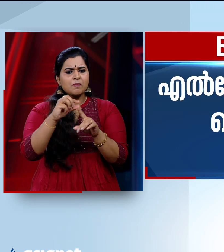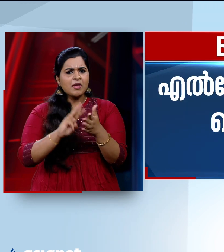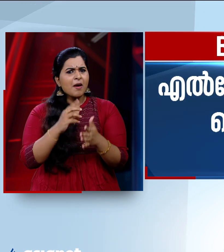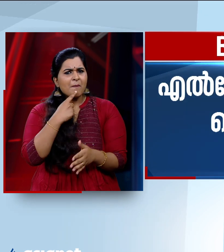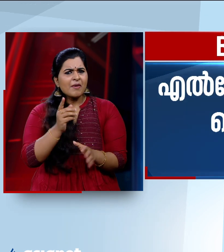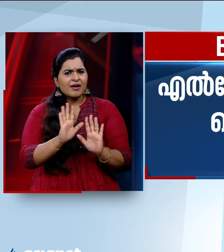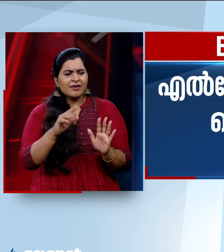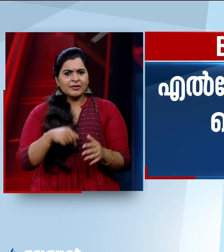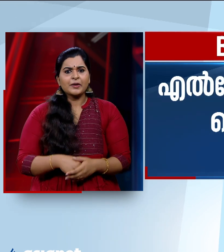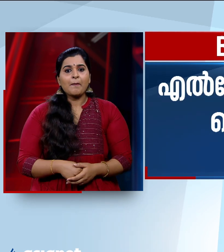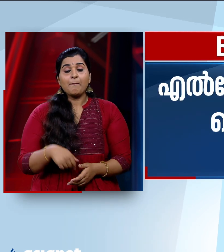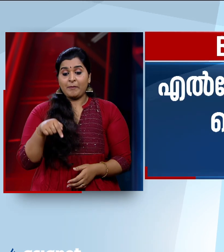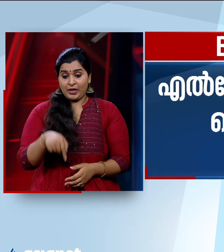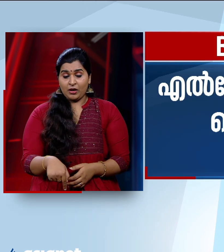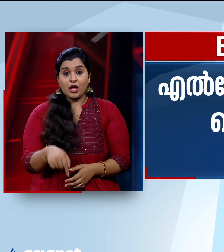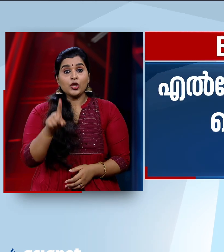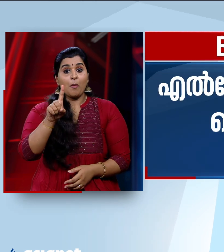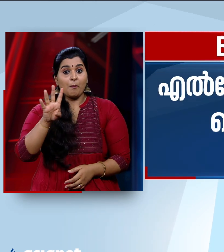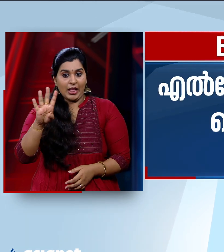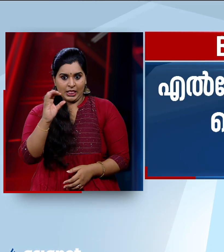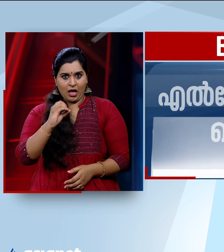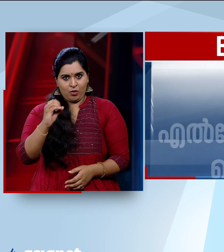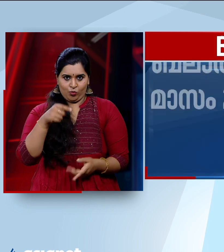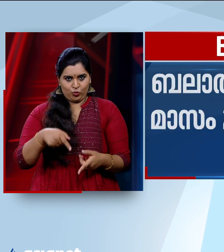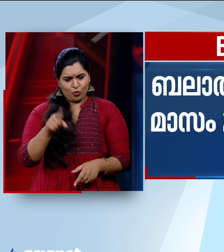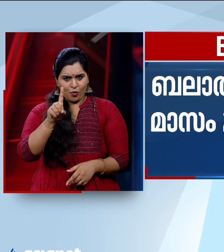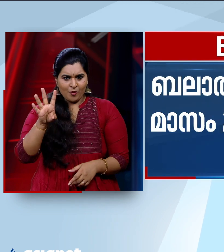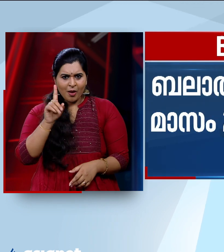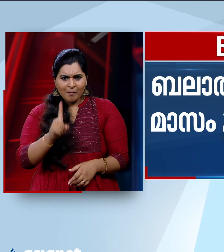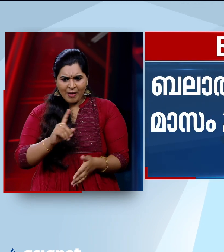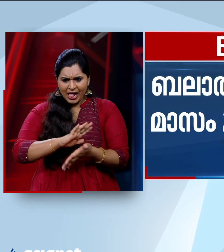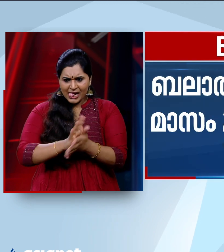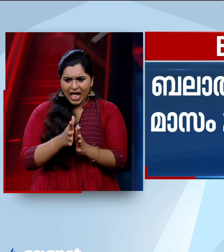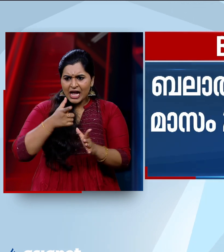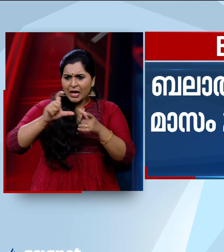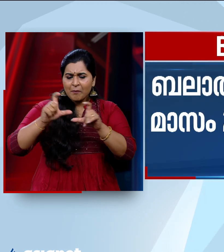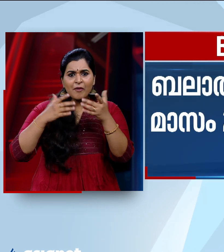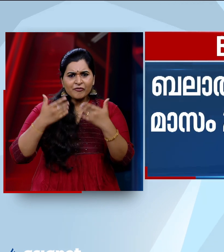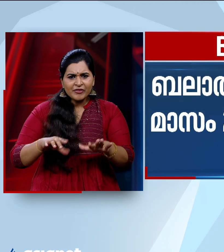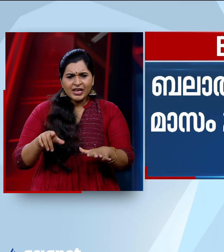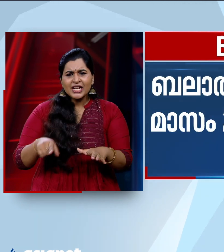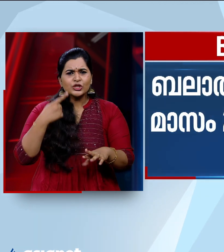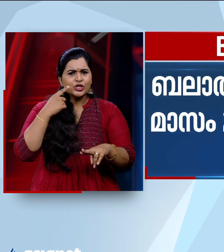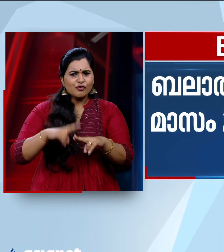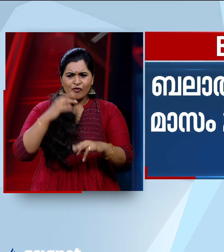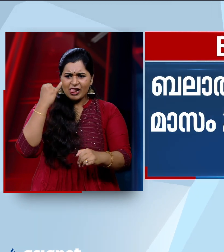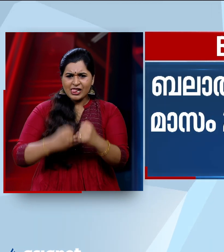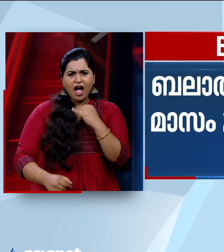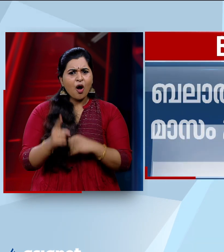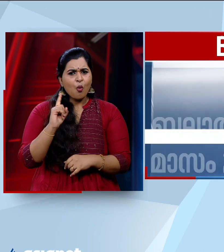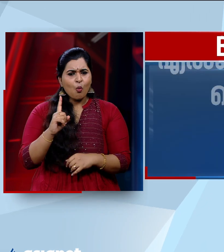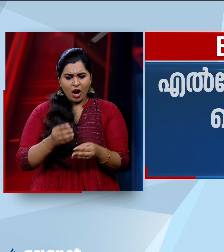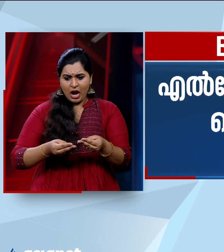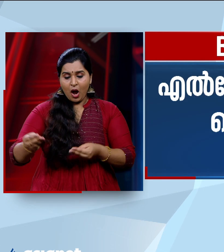ബലാത്സംഗ കുറ്റമാണ് ചുമത്തിയിരിക്കുന്നത്. അന്ത്യശാസനം എന്ന് പറയുമ്പോഴും ആവശ്യത്തിന് സമയമുണ്ട് എം എൽ എക്ക്. 20-ാം തീയതി വരെ, അതായത് കെ പി